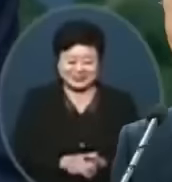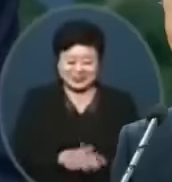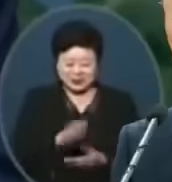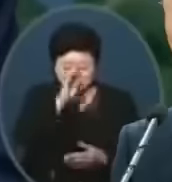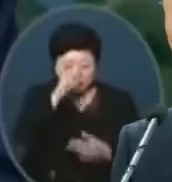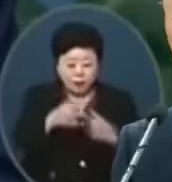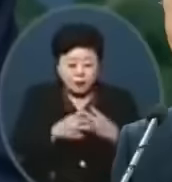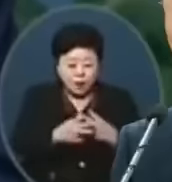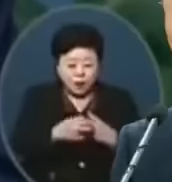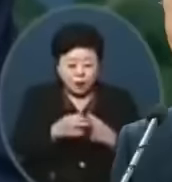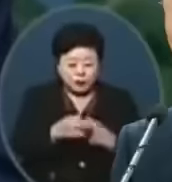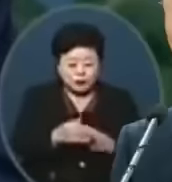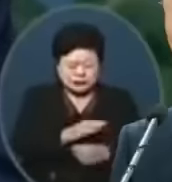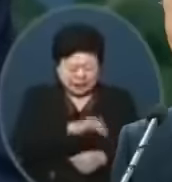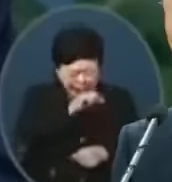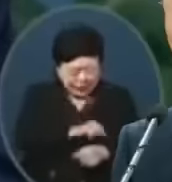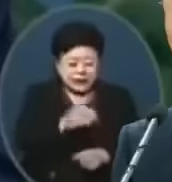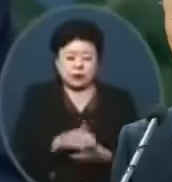병원을 하면 병원도 잘 되고